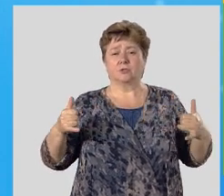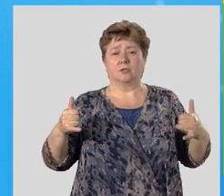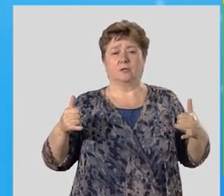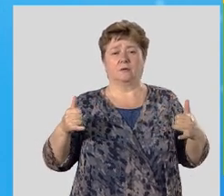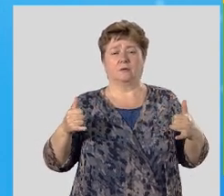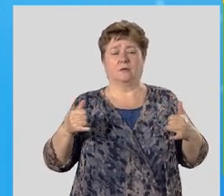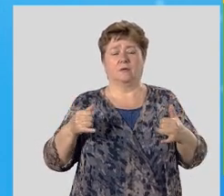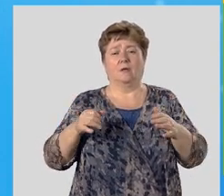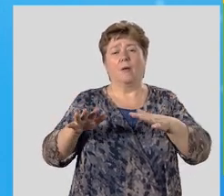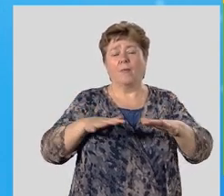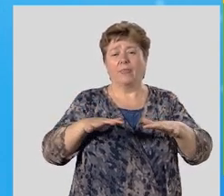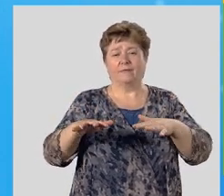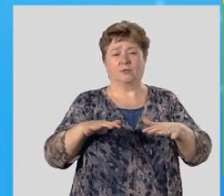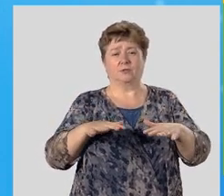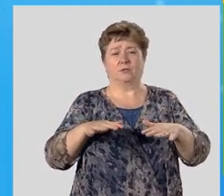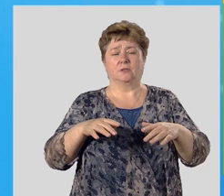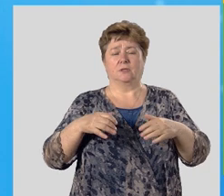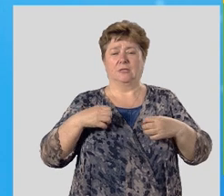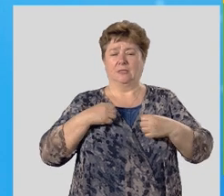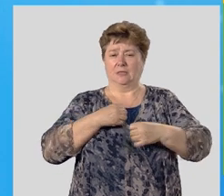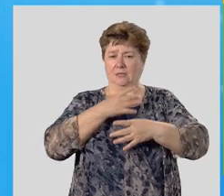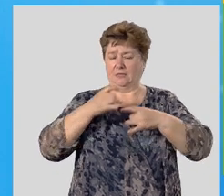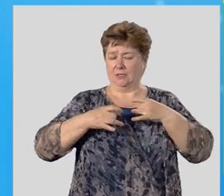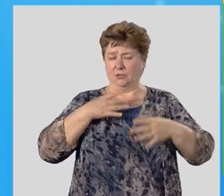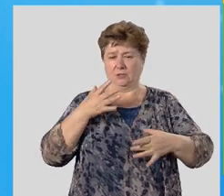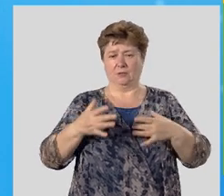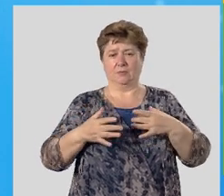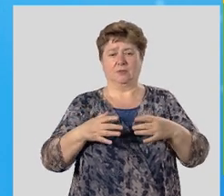размножение, подвижность, раздражимость,